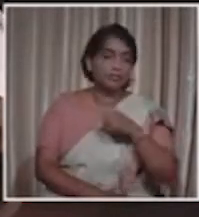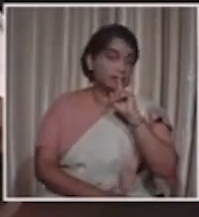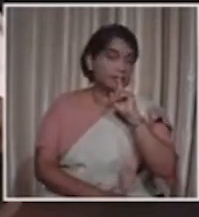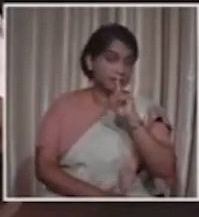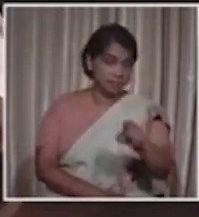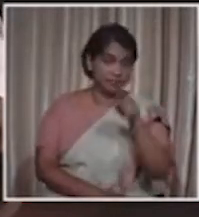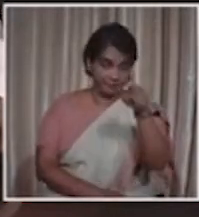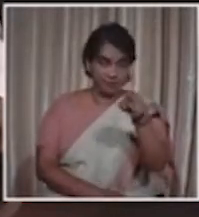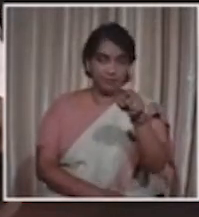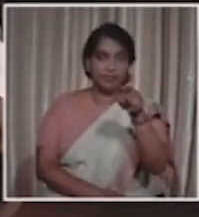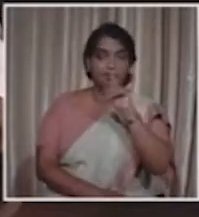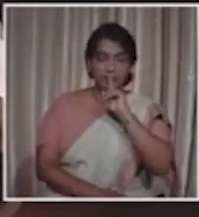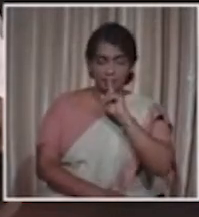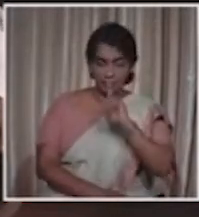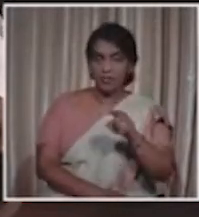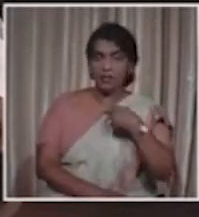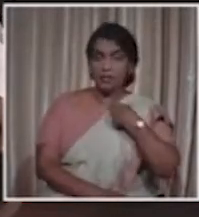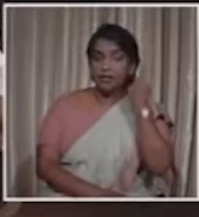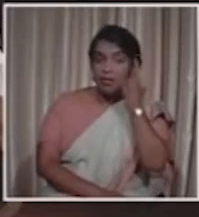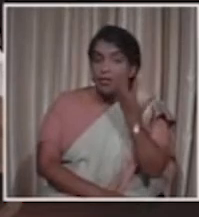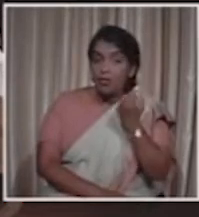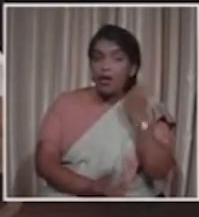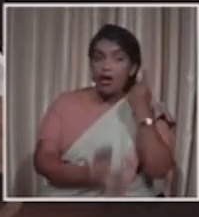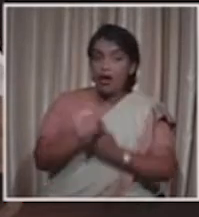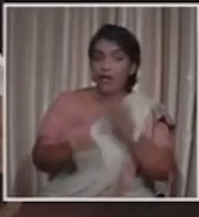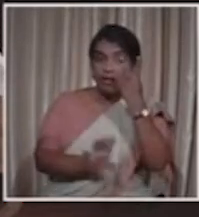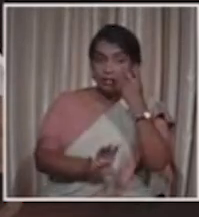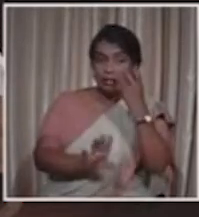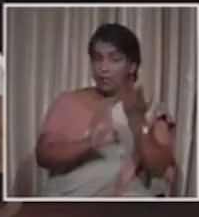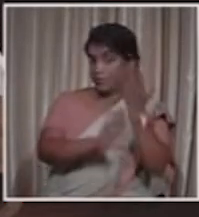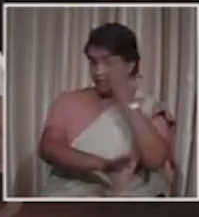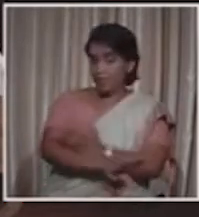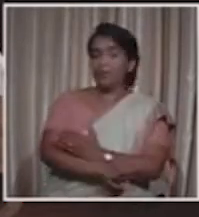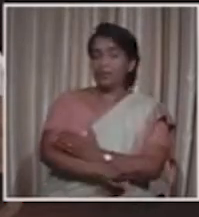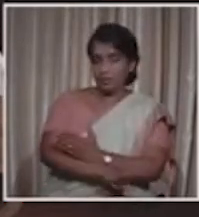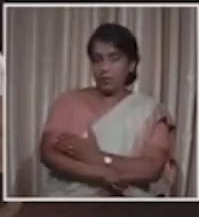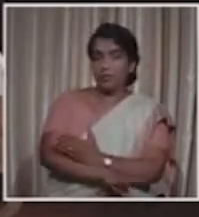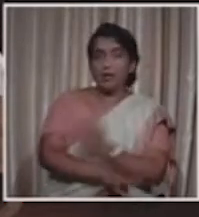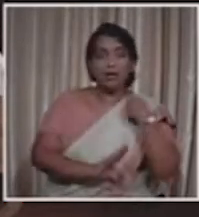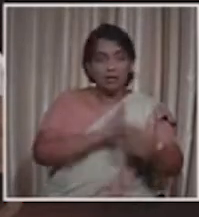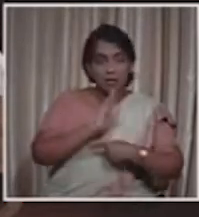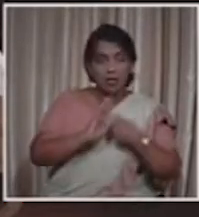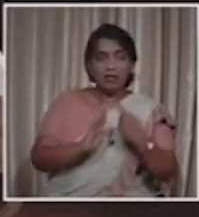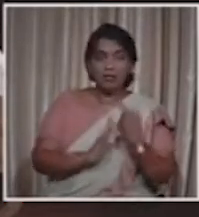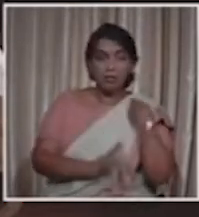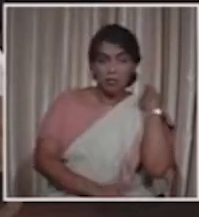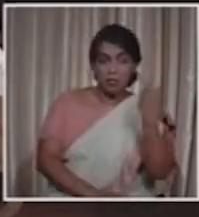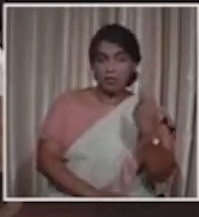kamathi api me avabodaya laba gatte avuru deka hamarakata pera. Me rate